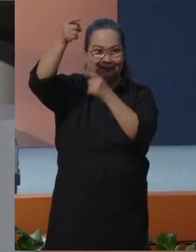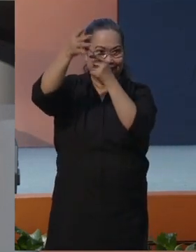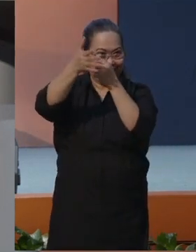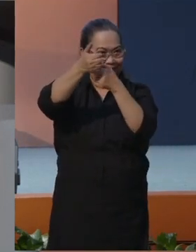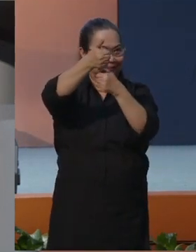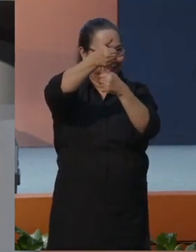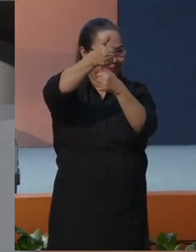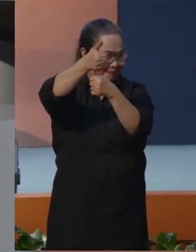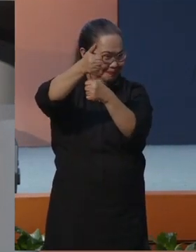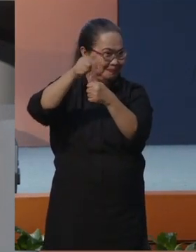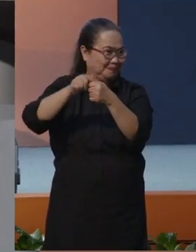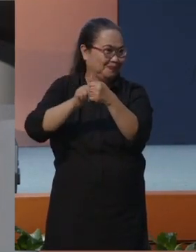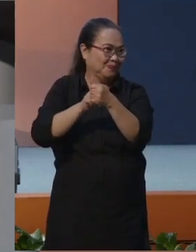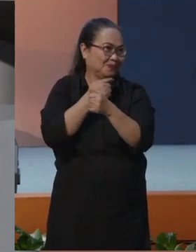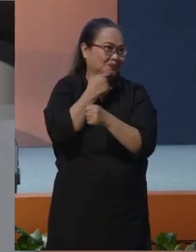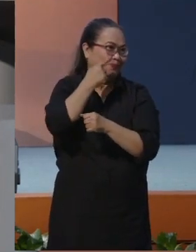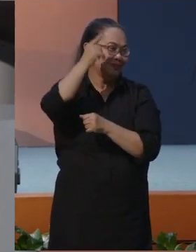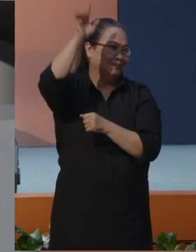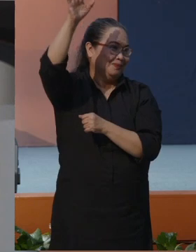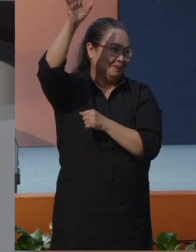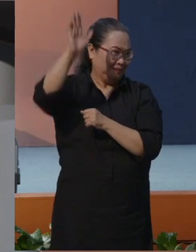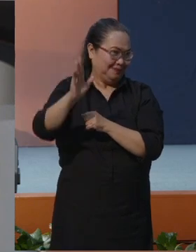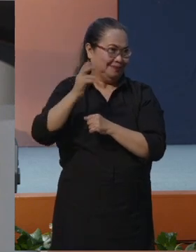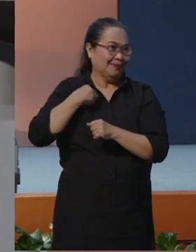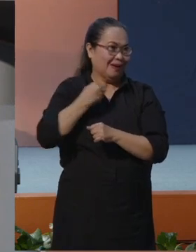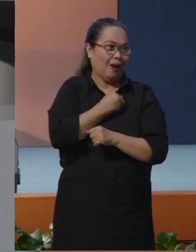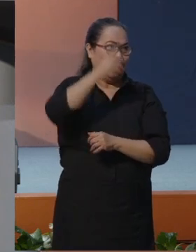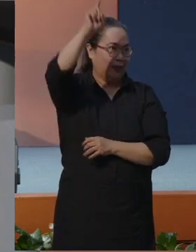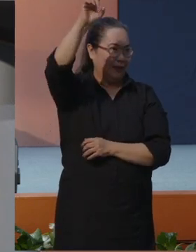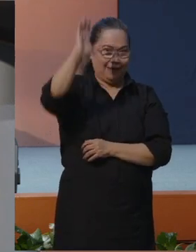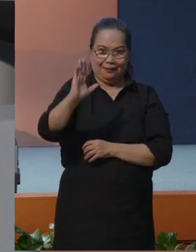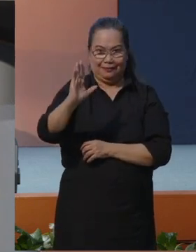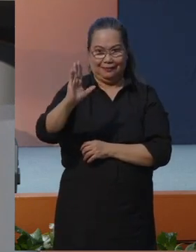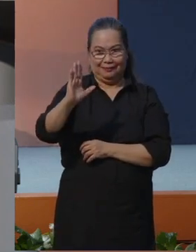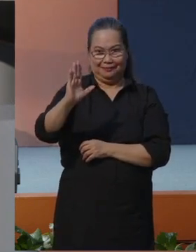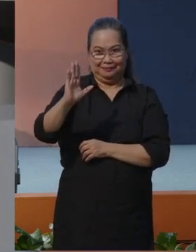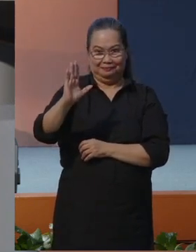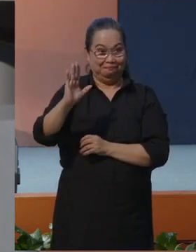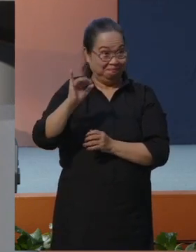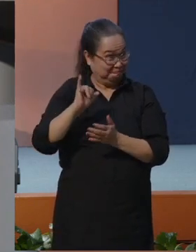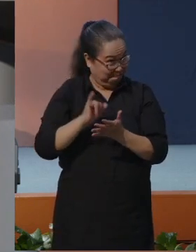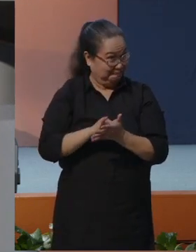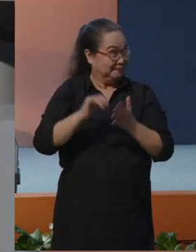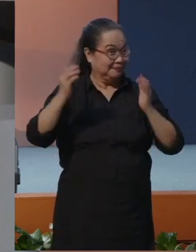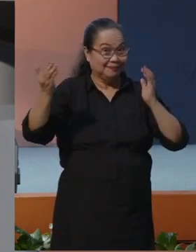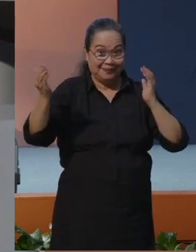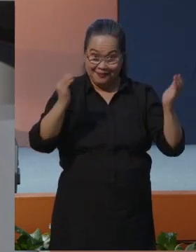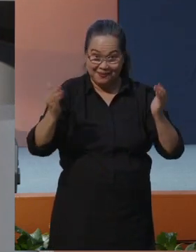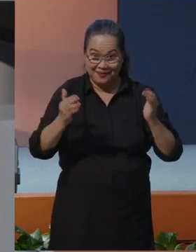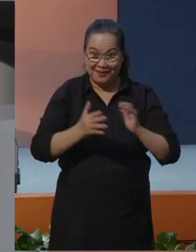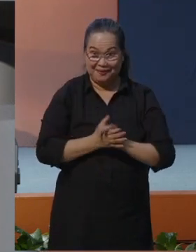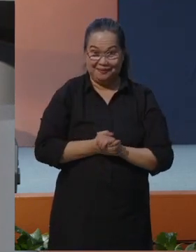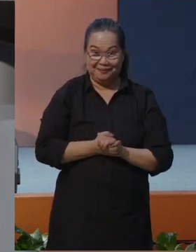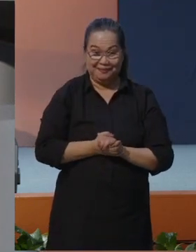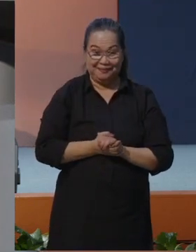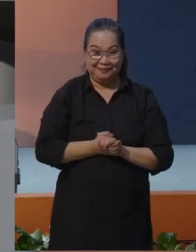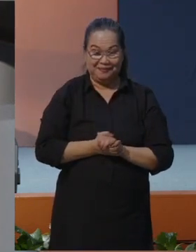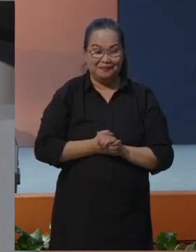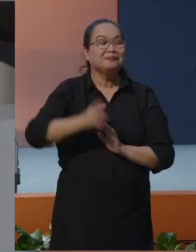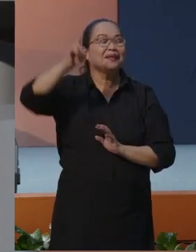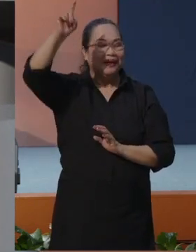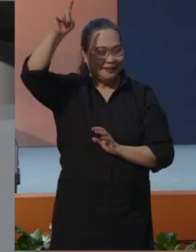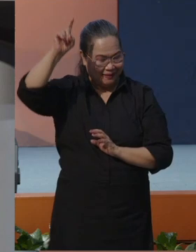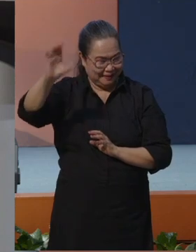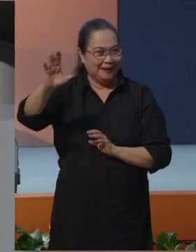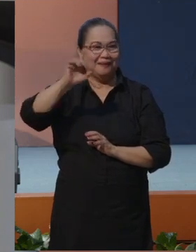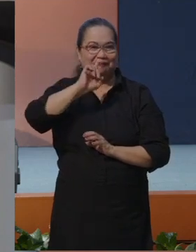na ating Yeshua. Napakagandang aral para sa atin. Ang Diyos ay